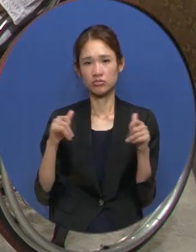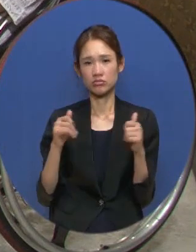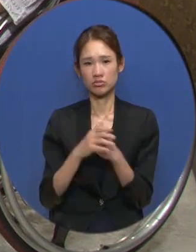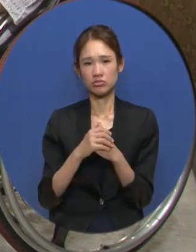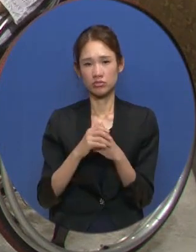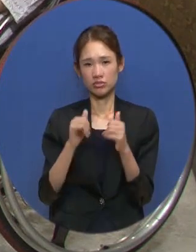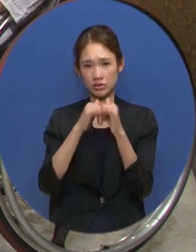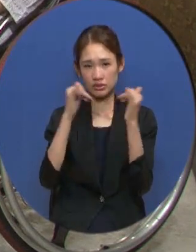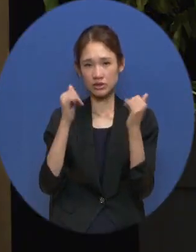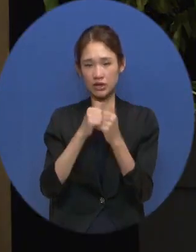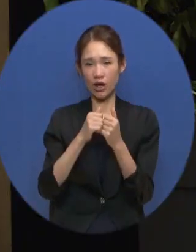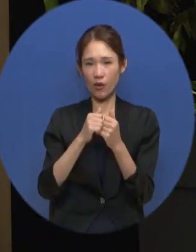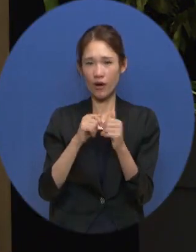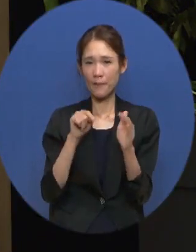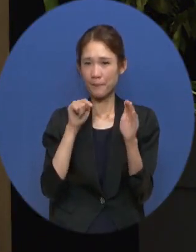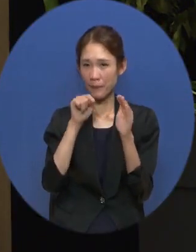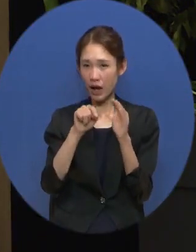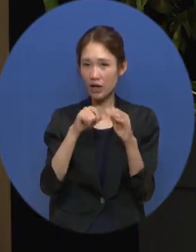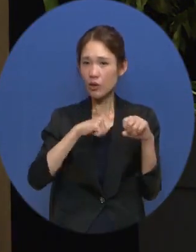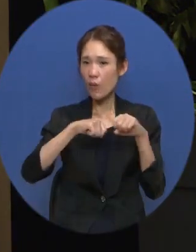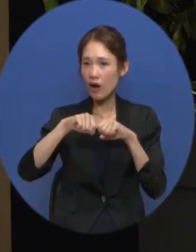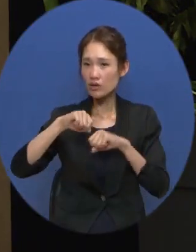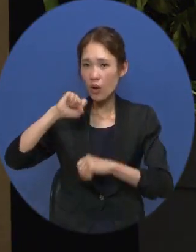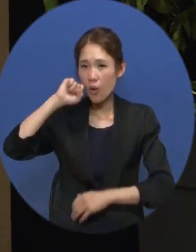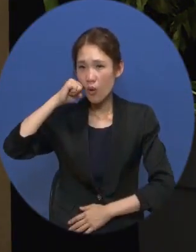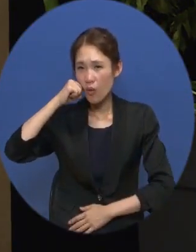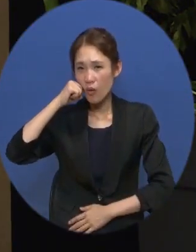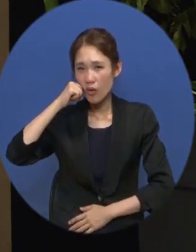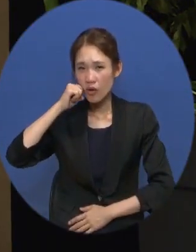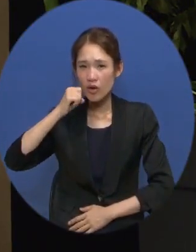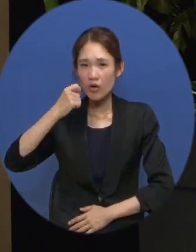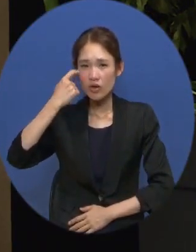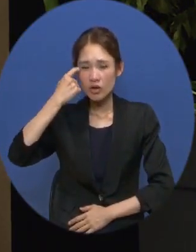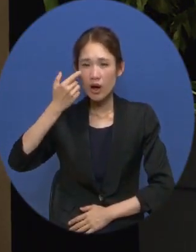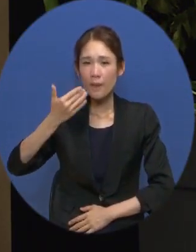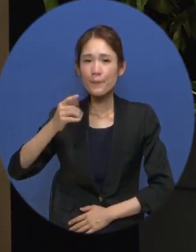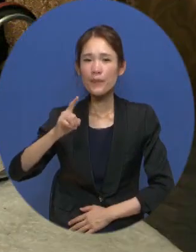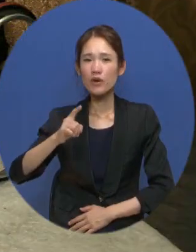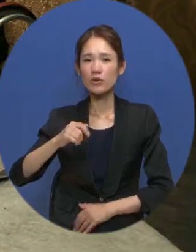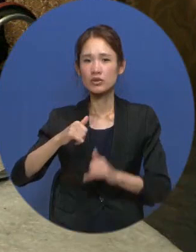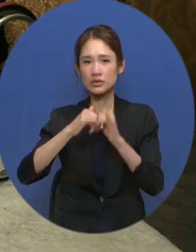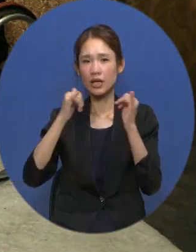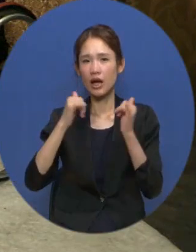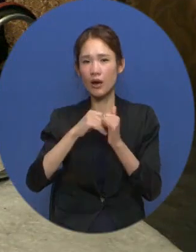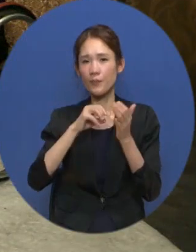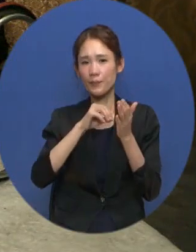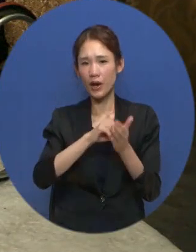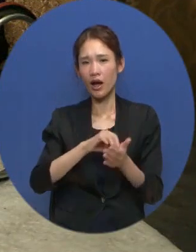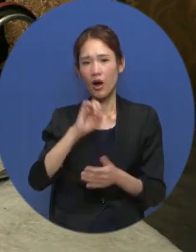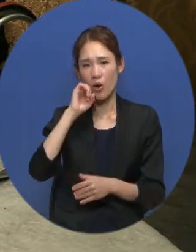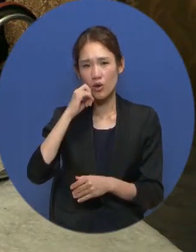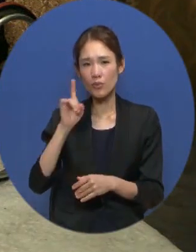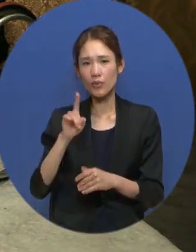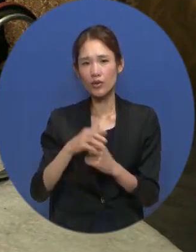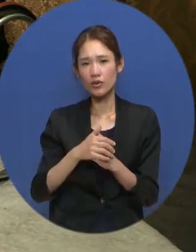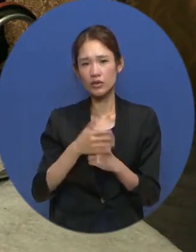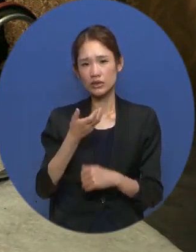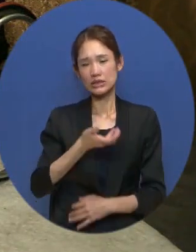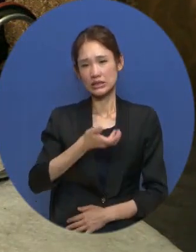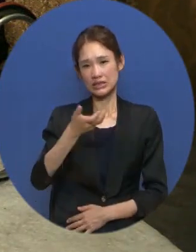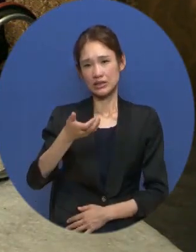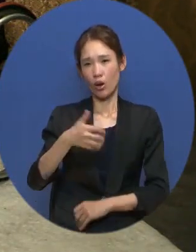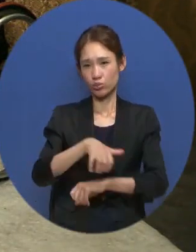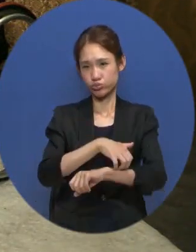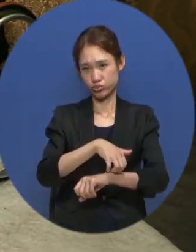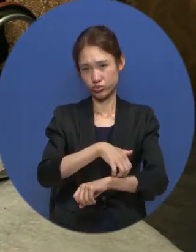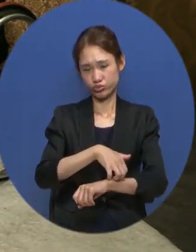장애인들이 사회 진출이 가장 어려운 이유가 어떤 거라고 생각을 하세요? 사회 진출이 어려운 이유가 아무래도 좀 이동하시는